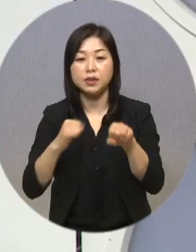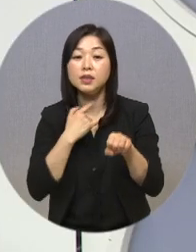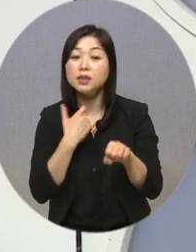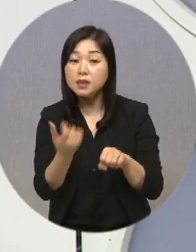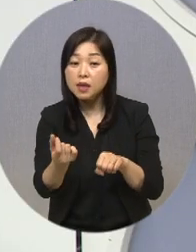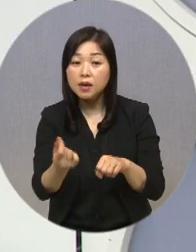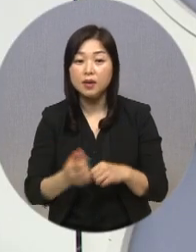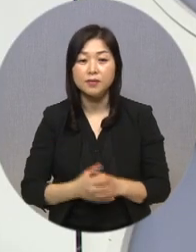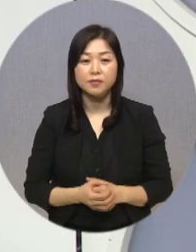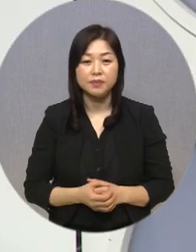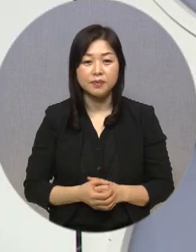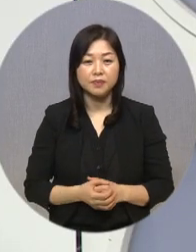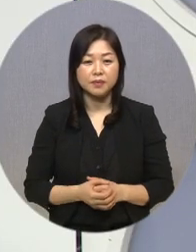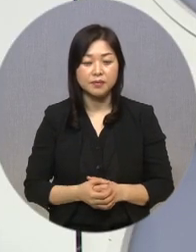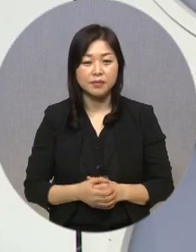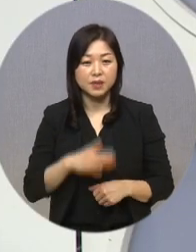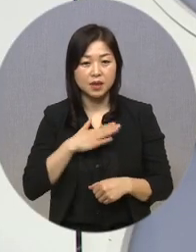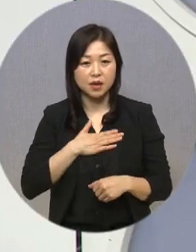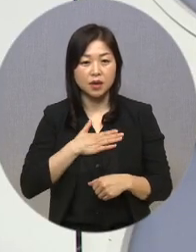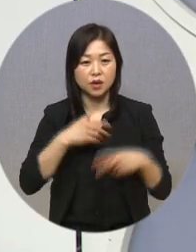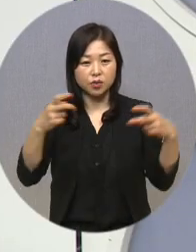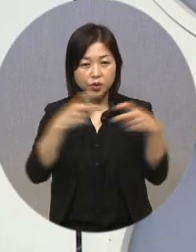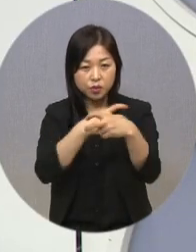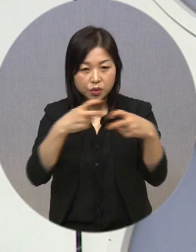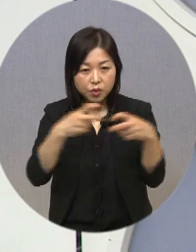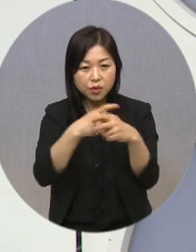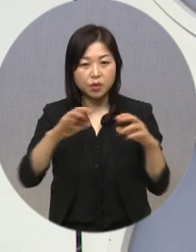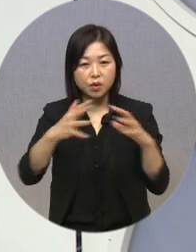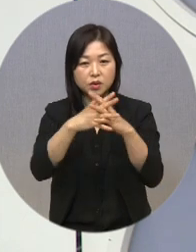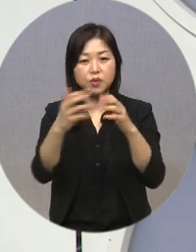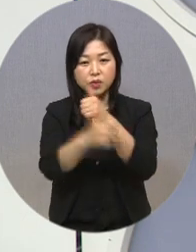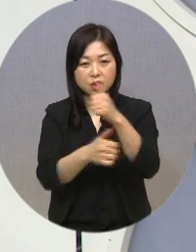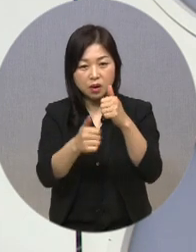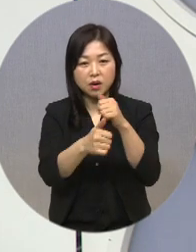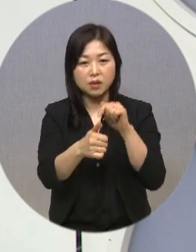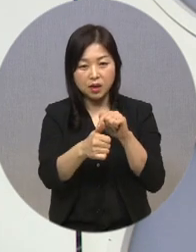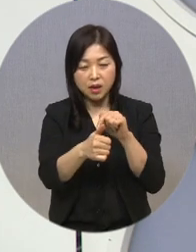뭐 지도했대. 제가 교통분과위원회 저